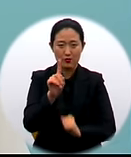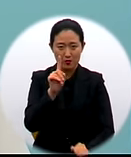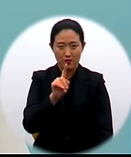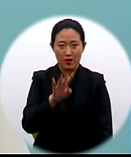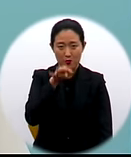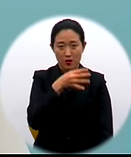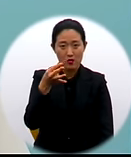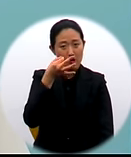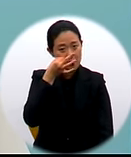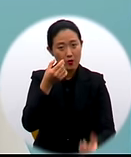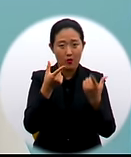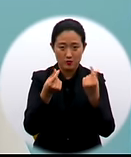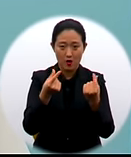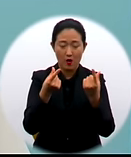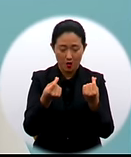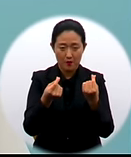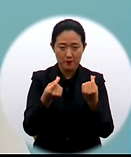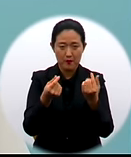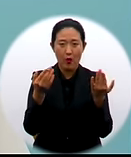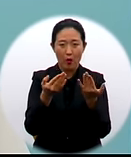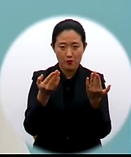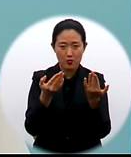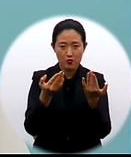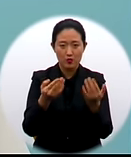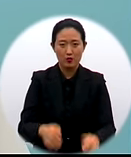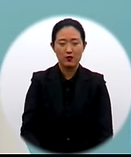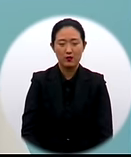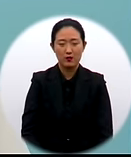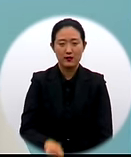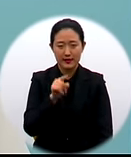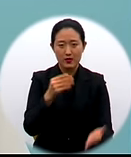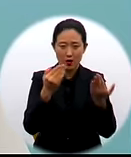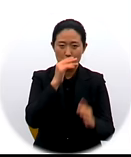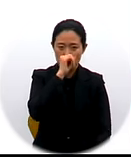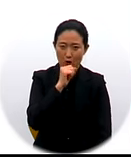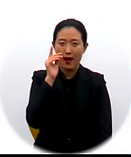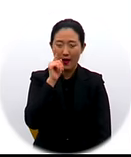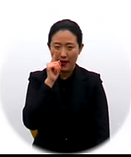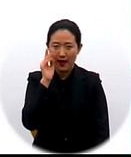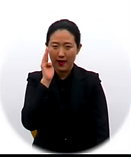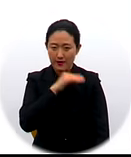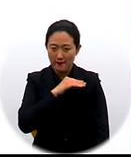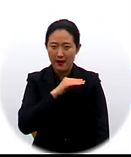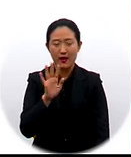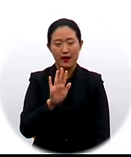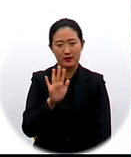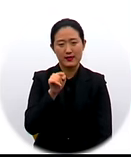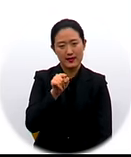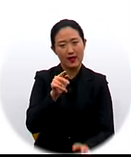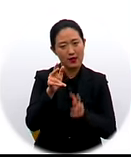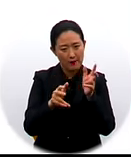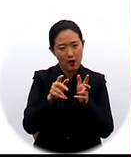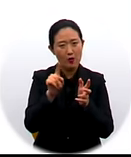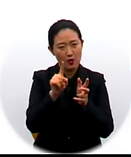인재상의 상위권으로 치고 올라오게 되는 거죠. 보고서를 추천드리는 이유가 보시는 것처럼 업종별로도